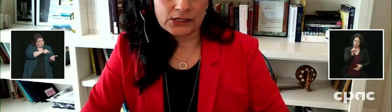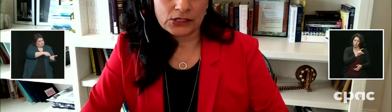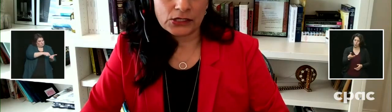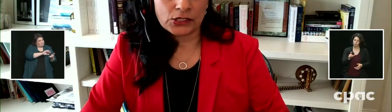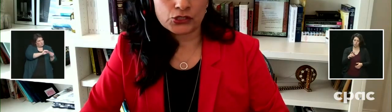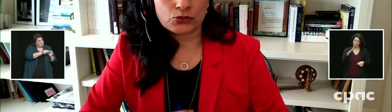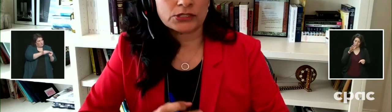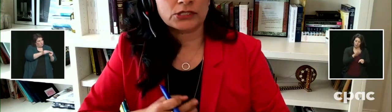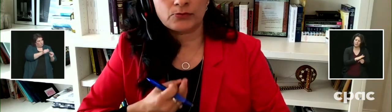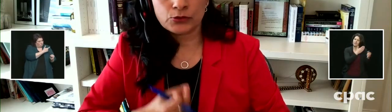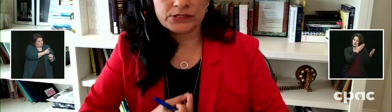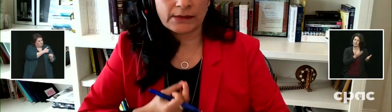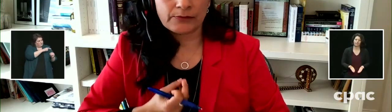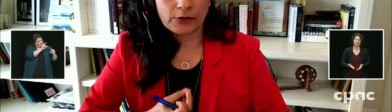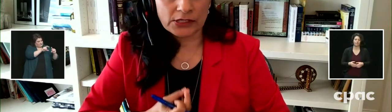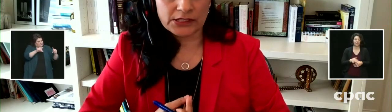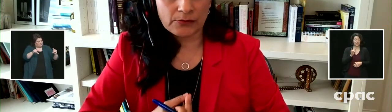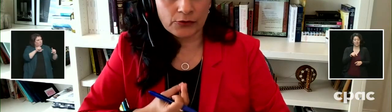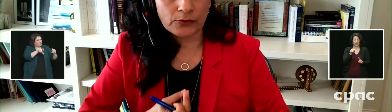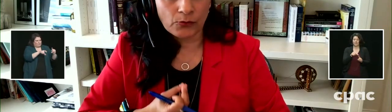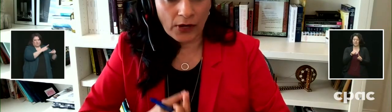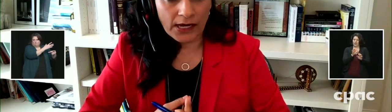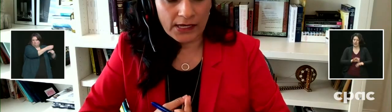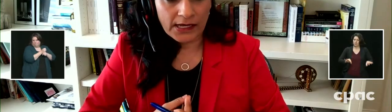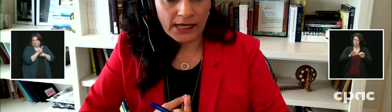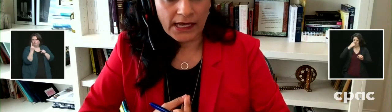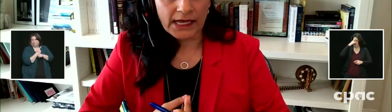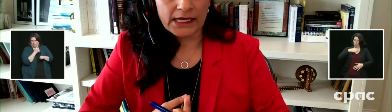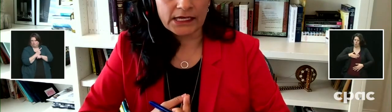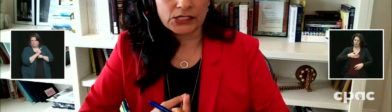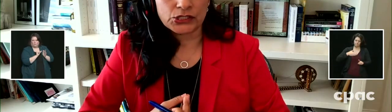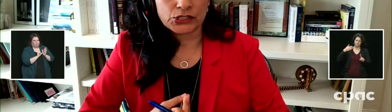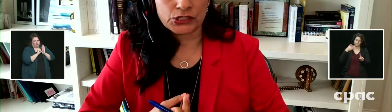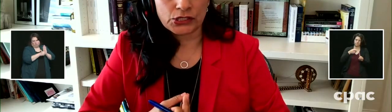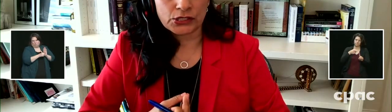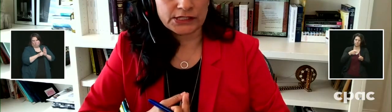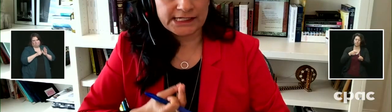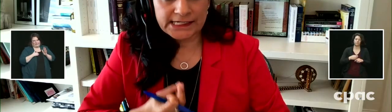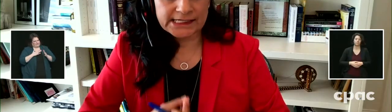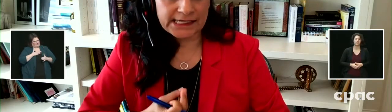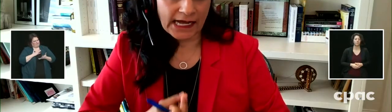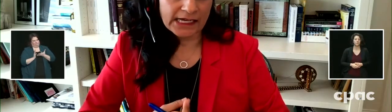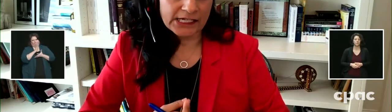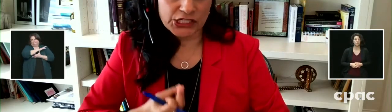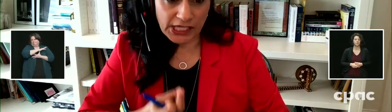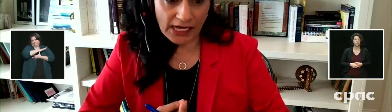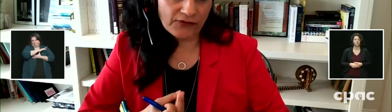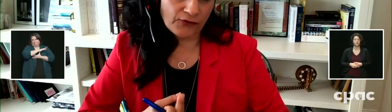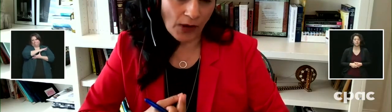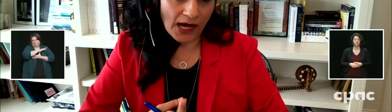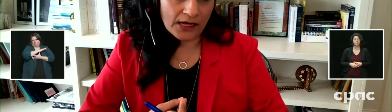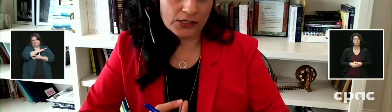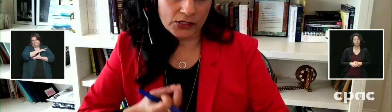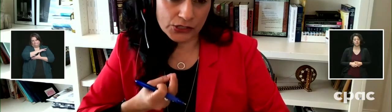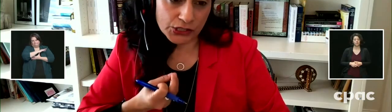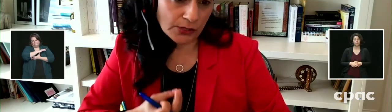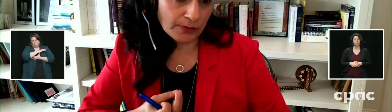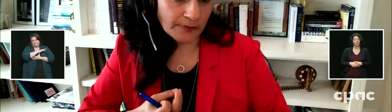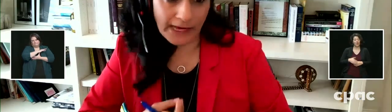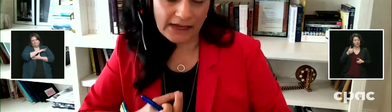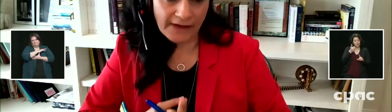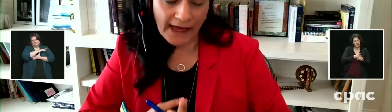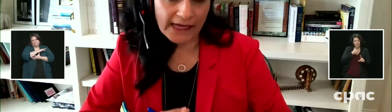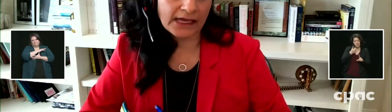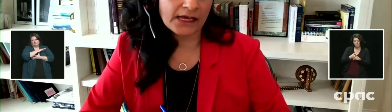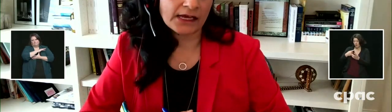c'est la chose la plus importante pour moi. Et je dis ça chaque fois que je